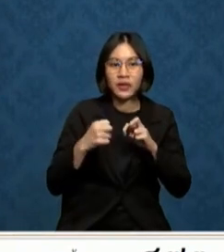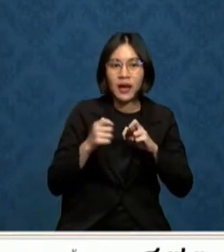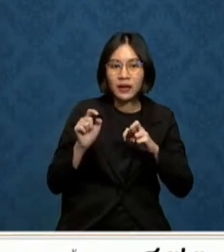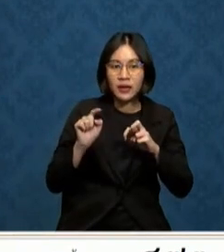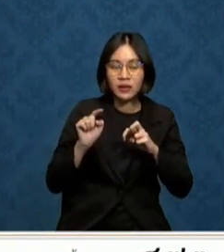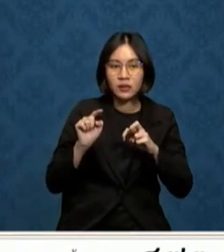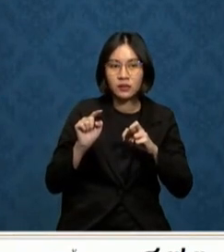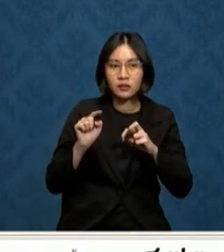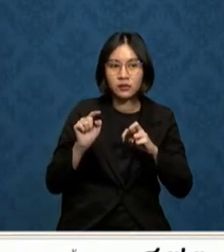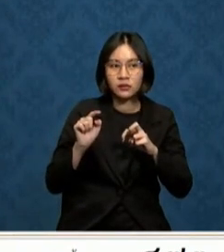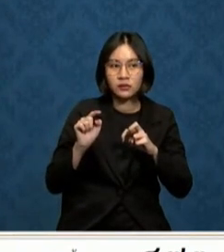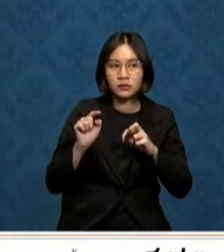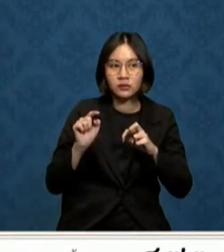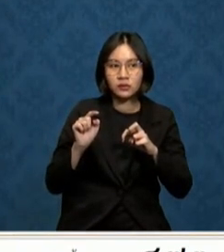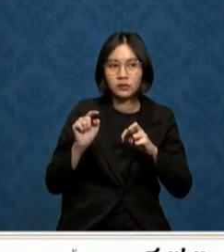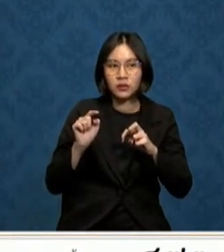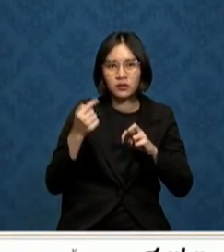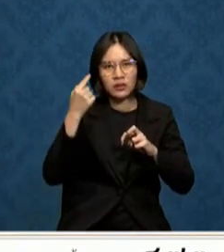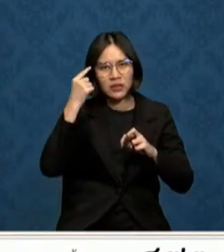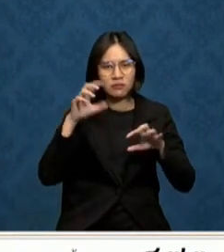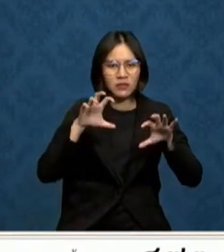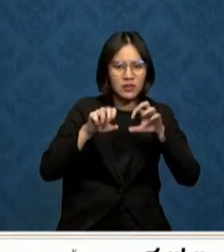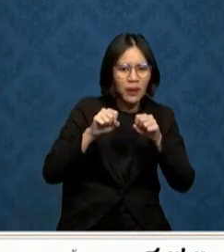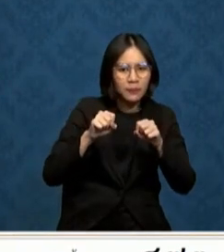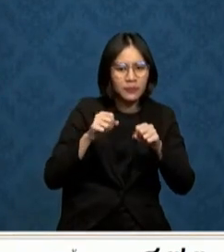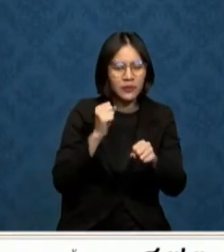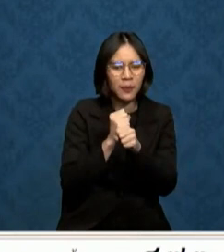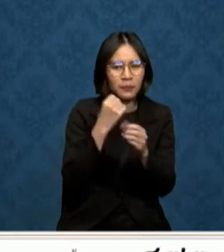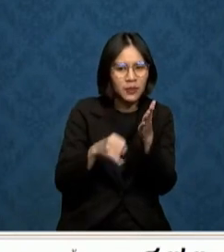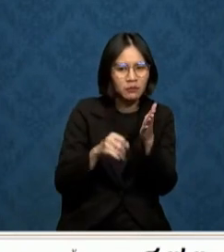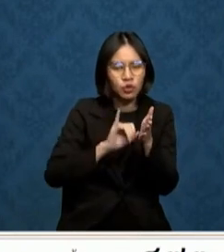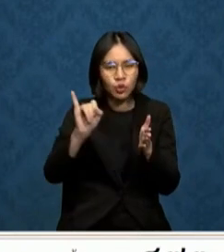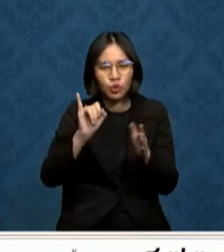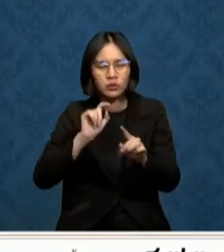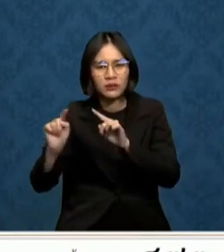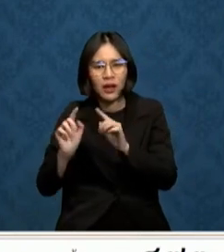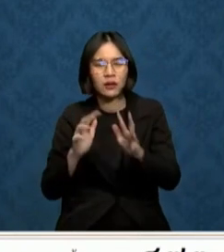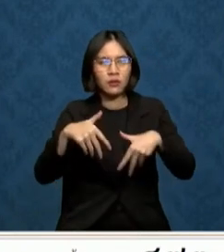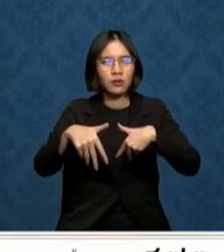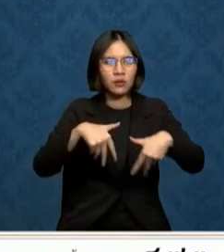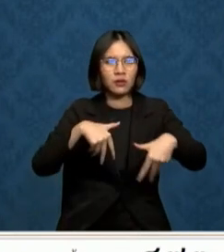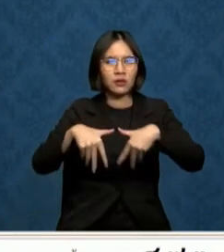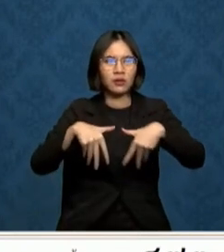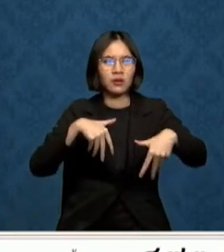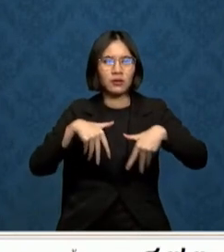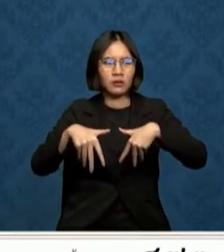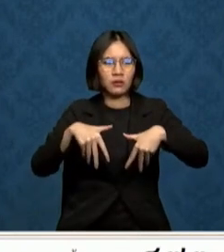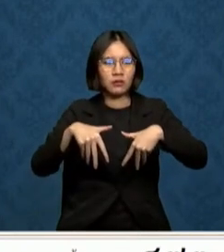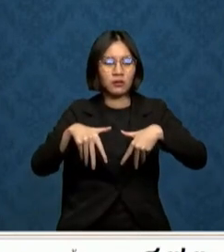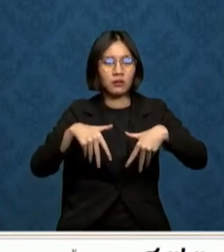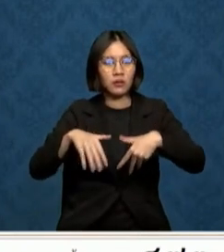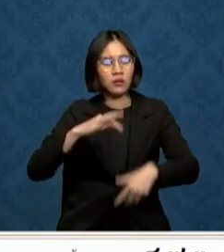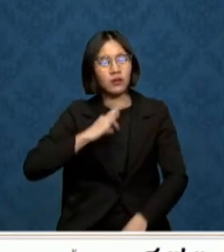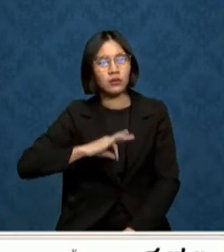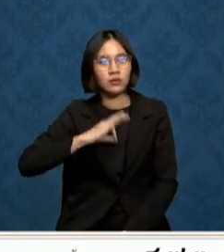ในเรื่องของการจับผิดจับถูกนะครับหลายคนพี่น้องยังอยู่ด้วยความทุกข์ระ